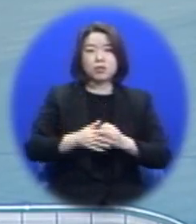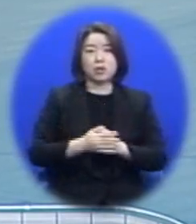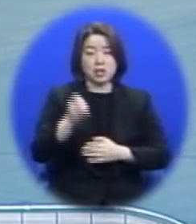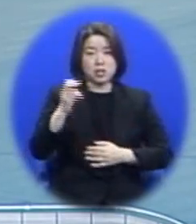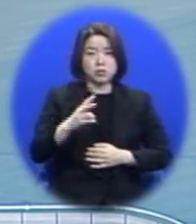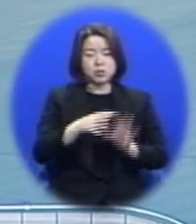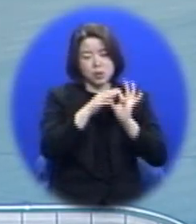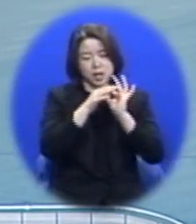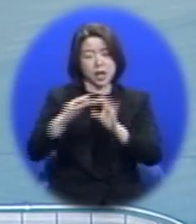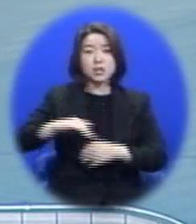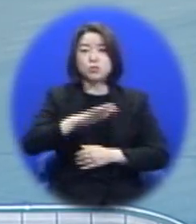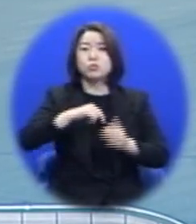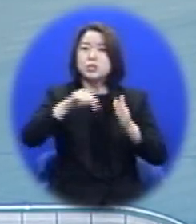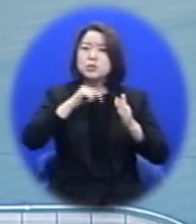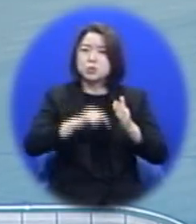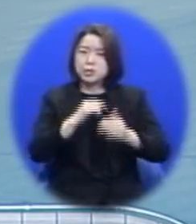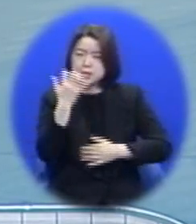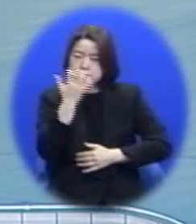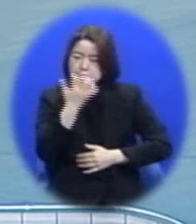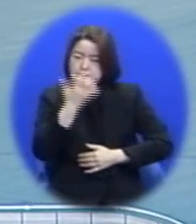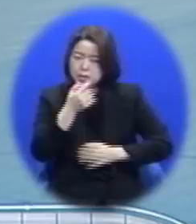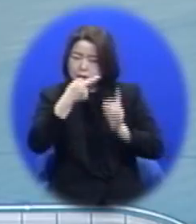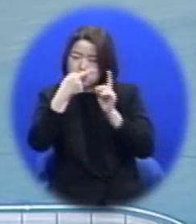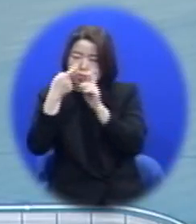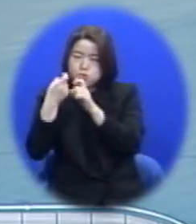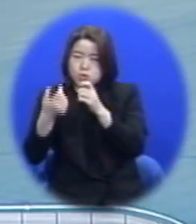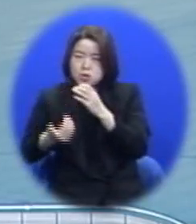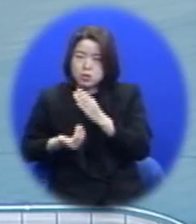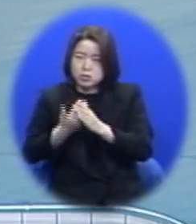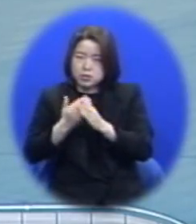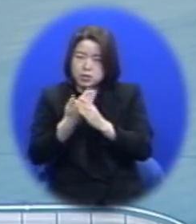그리고 계속 우리들 속에 음란의 유혹을 일으킵니다.